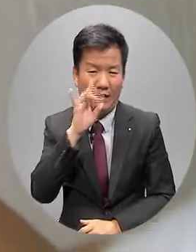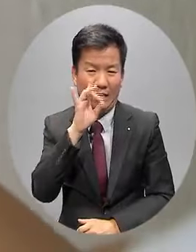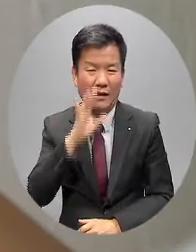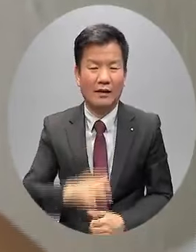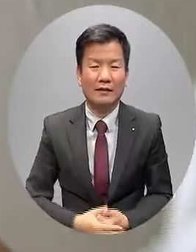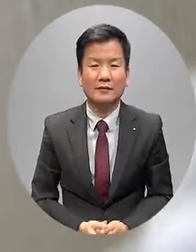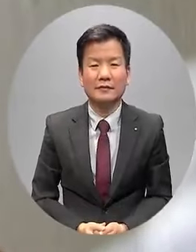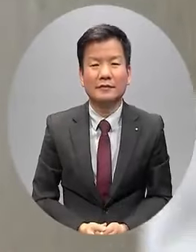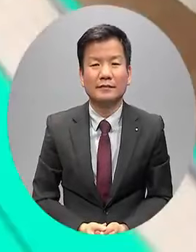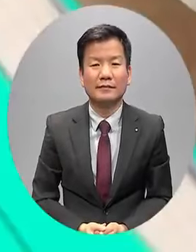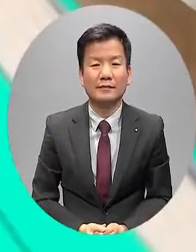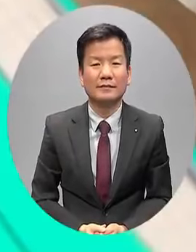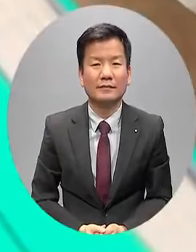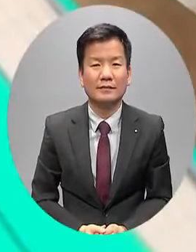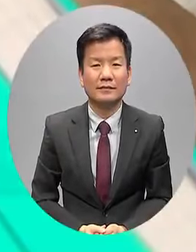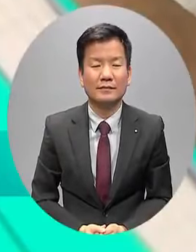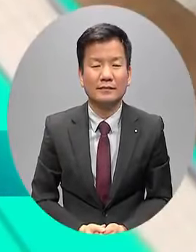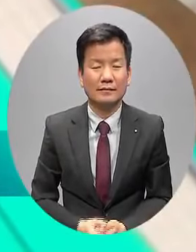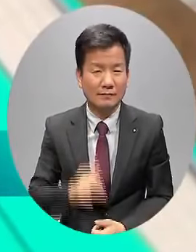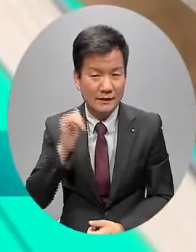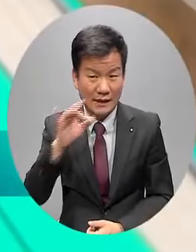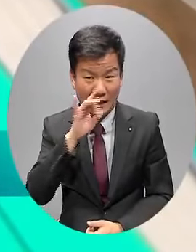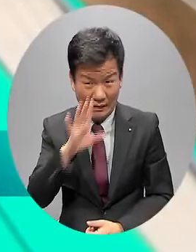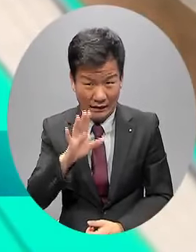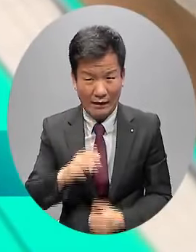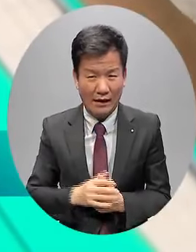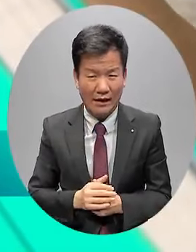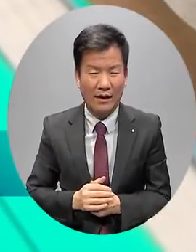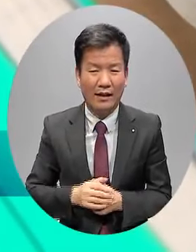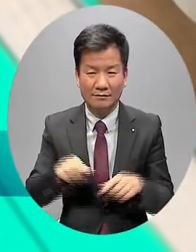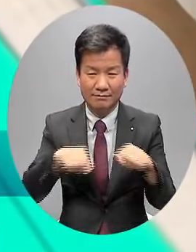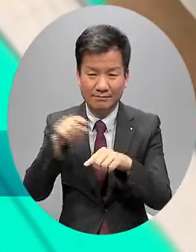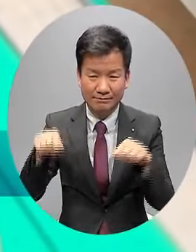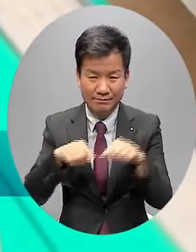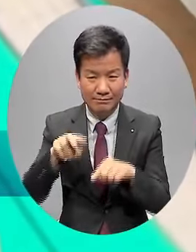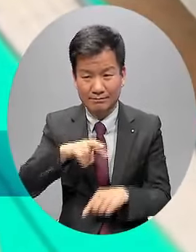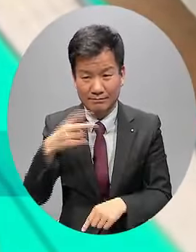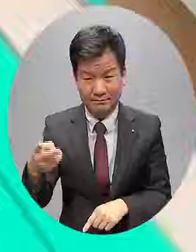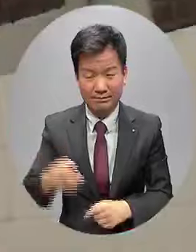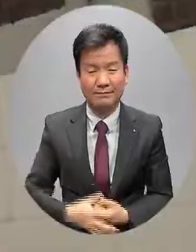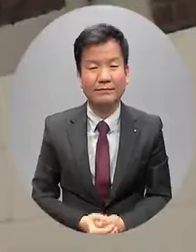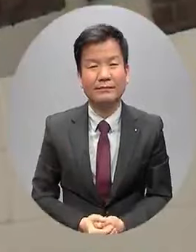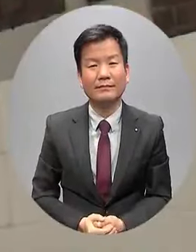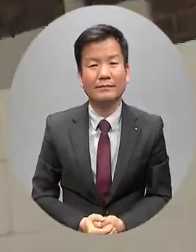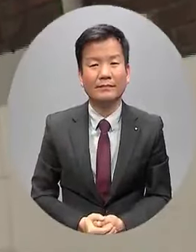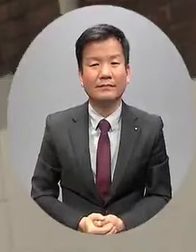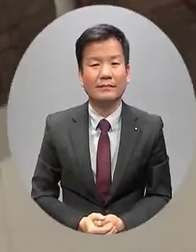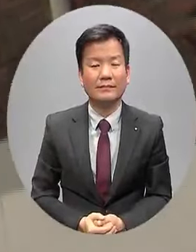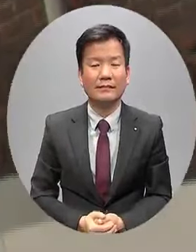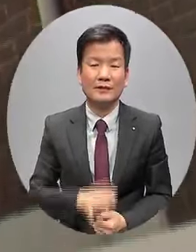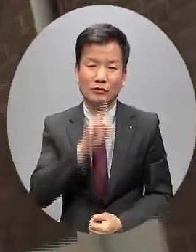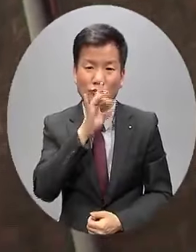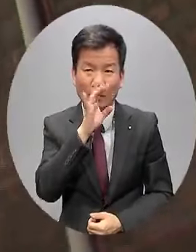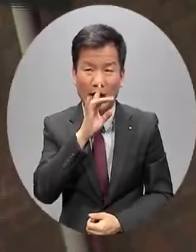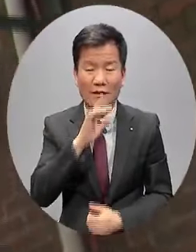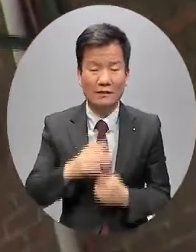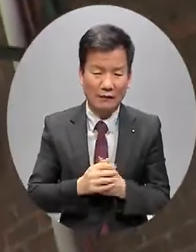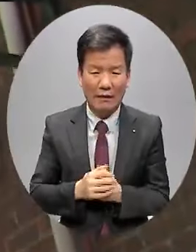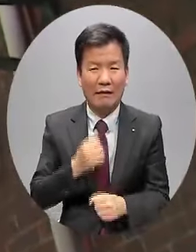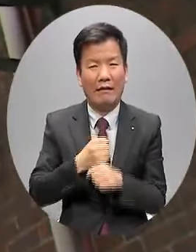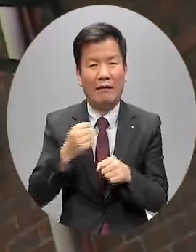않고 있습니다 연결이 되지 않아 음성 사함으로 연결되 중앙 경실련은